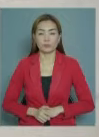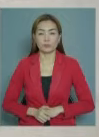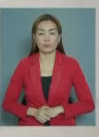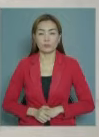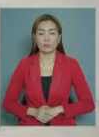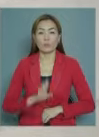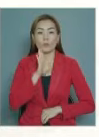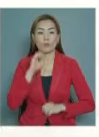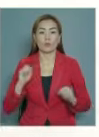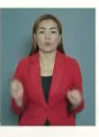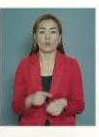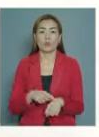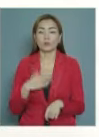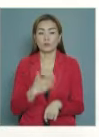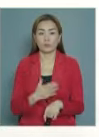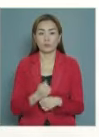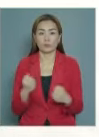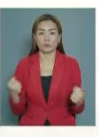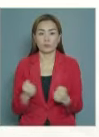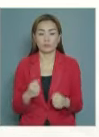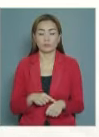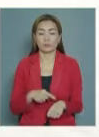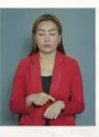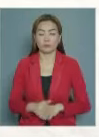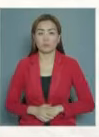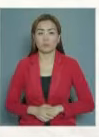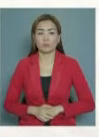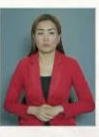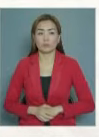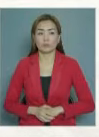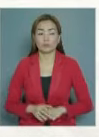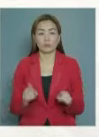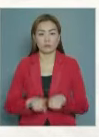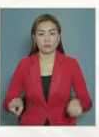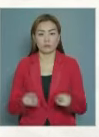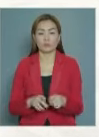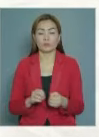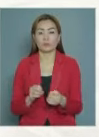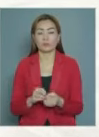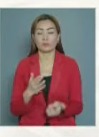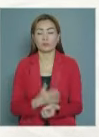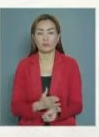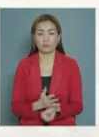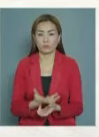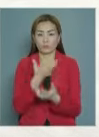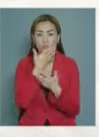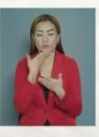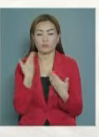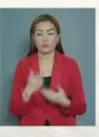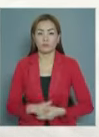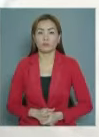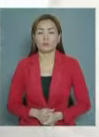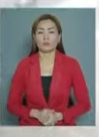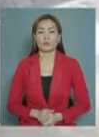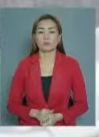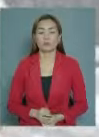Таңертеңде салқын. Салқын-салқын болады кәдімгідей. Постоянно сондай ғой. Жылулық, ондай қатты